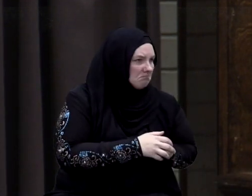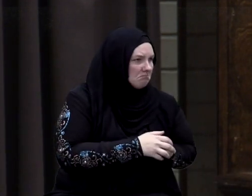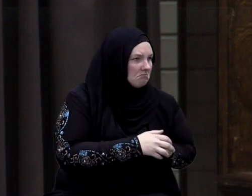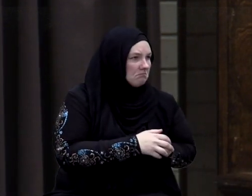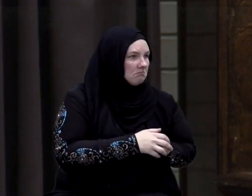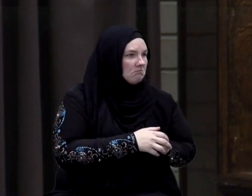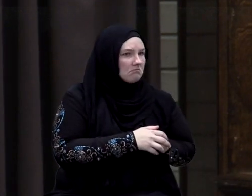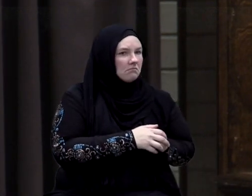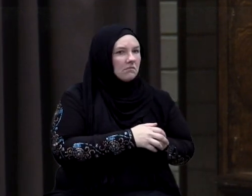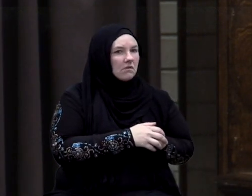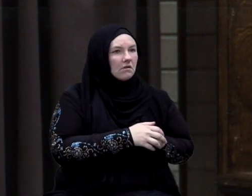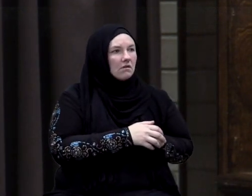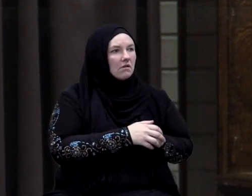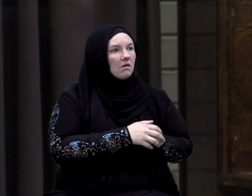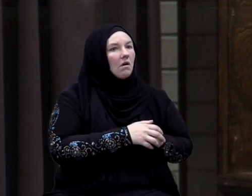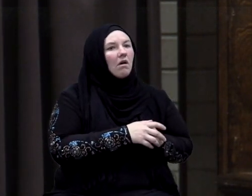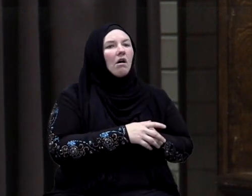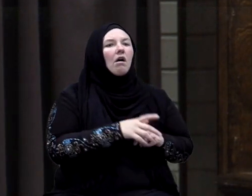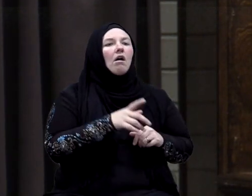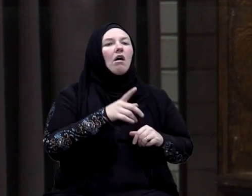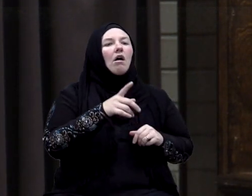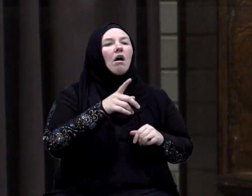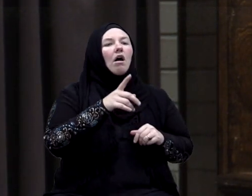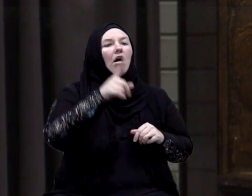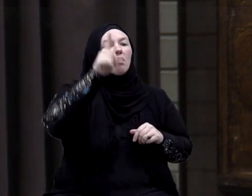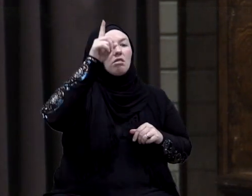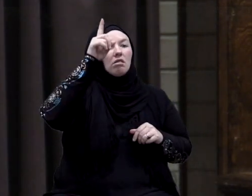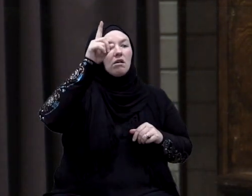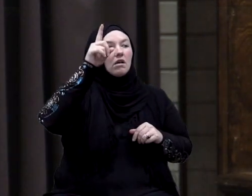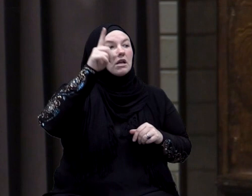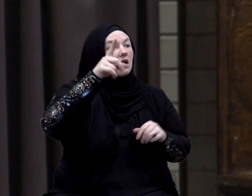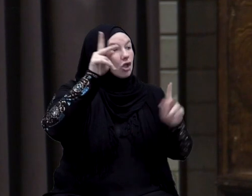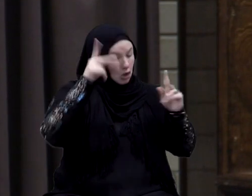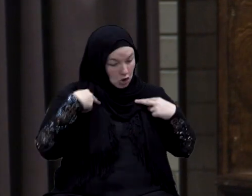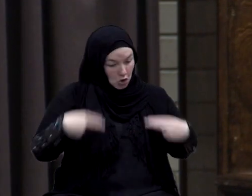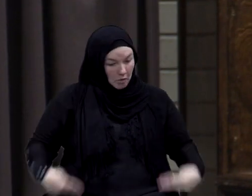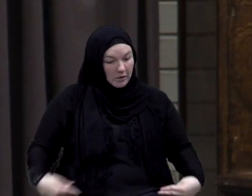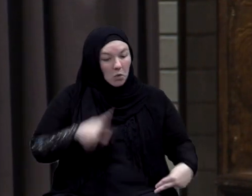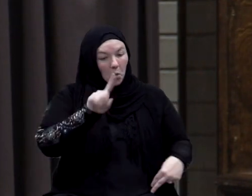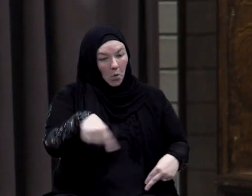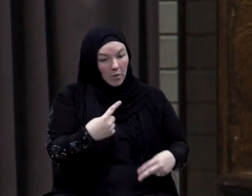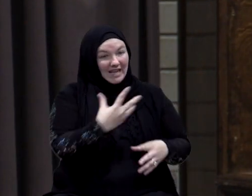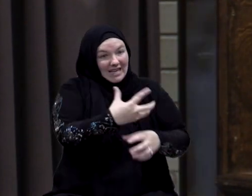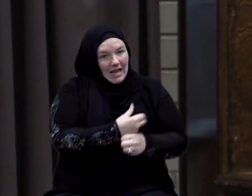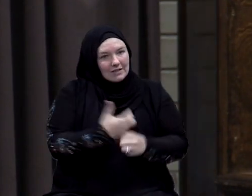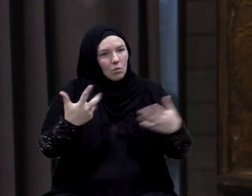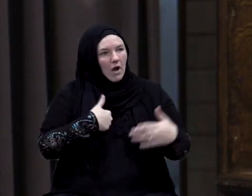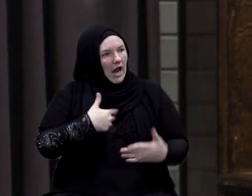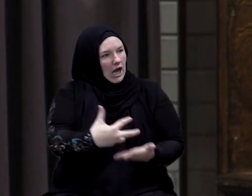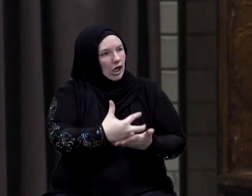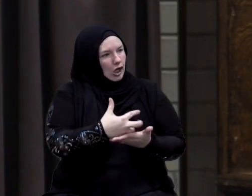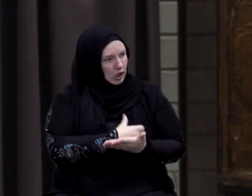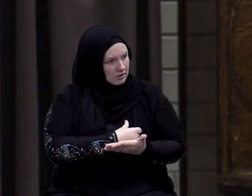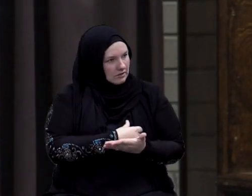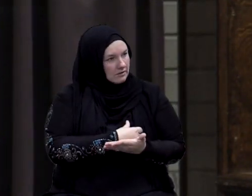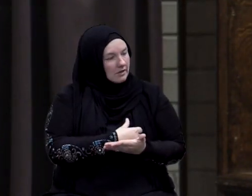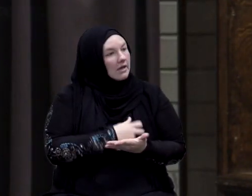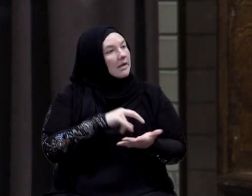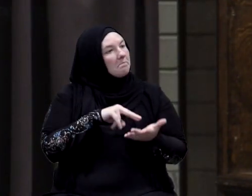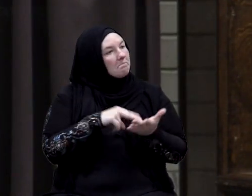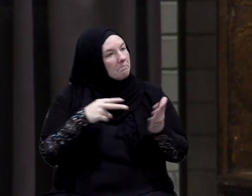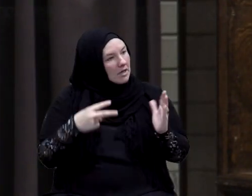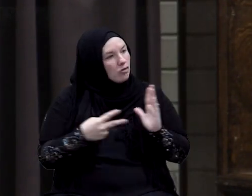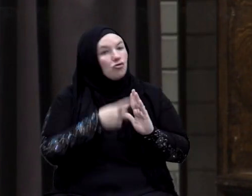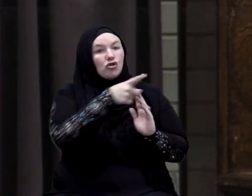سَعَى. Man only gets what man earns. You have to earn it to have it. So it is tied in